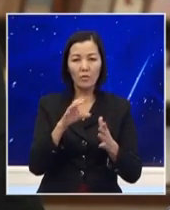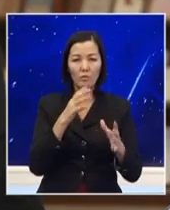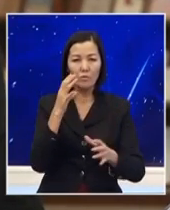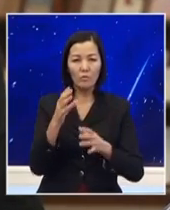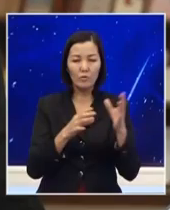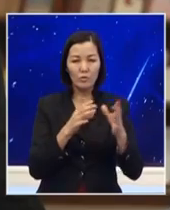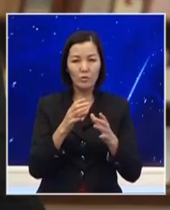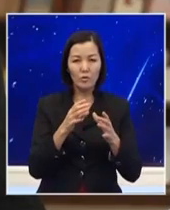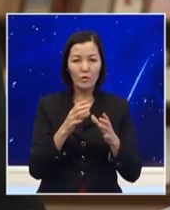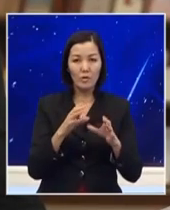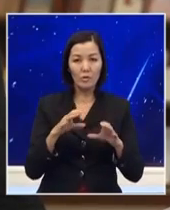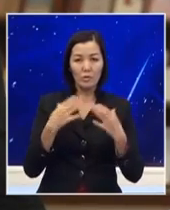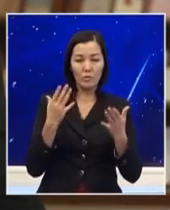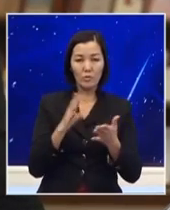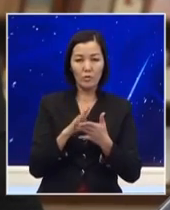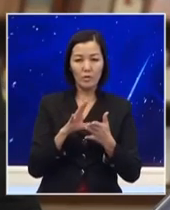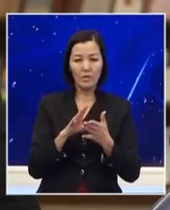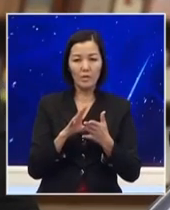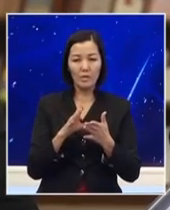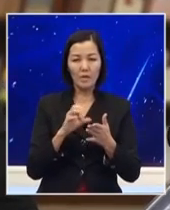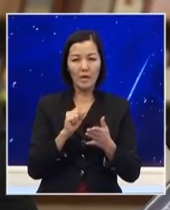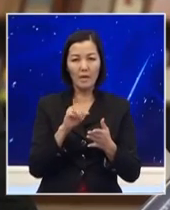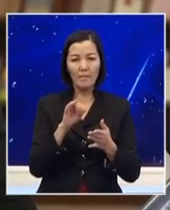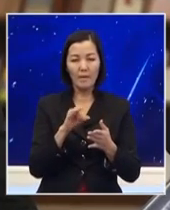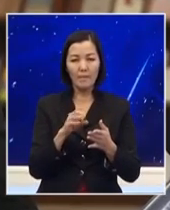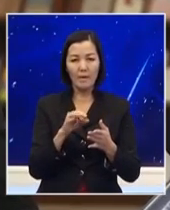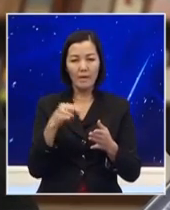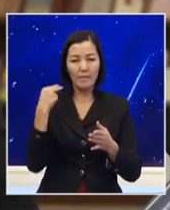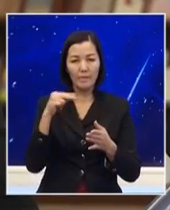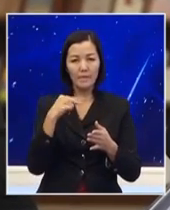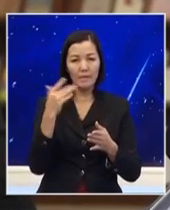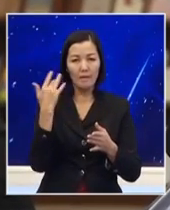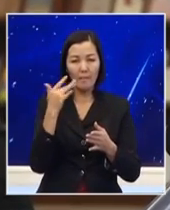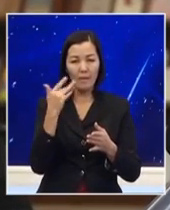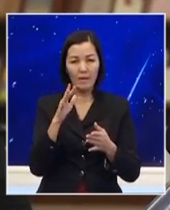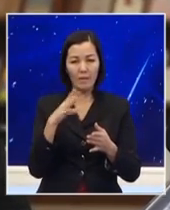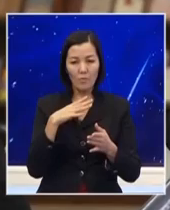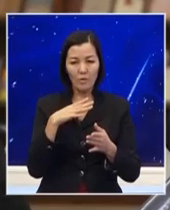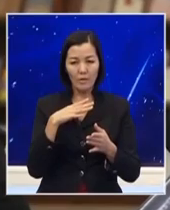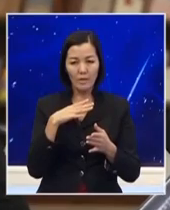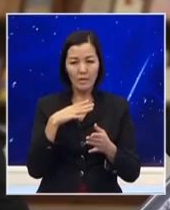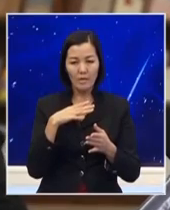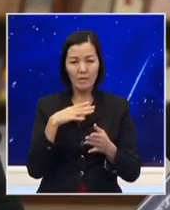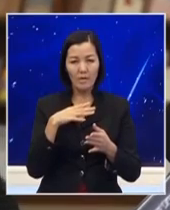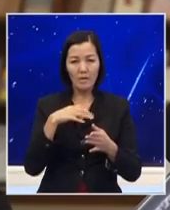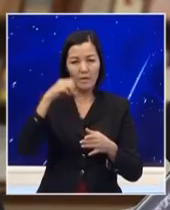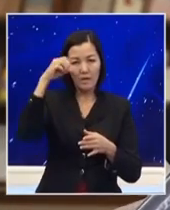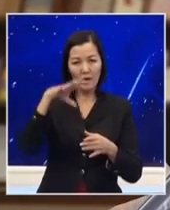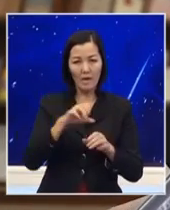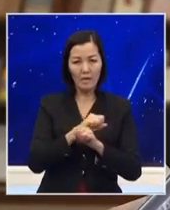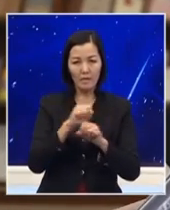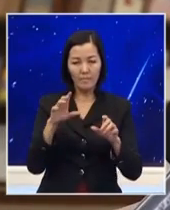сілкіндірді. Ана жылы Обама президент болып тұрғанда Американың президенті осы атом